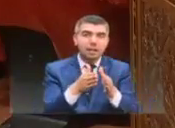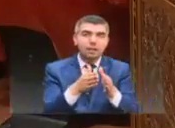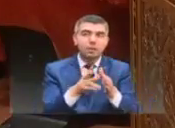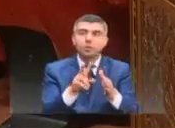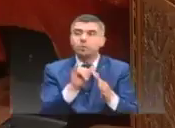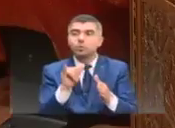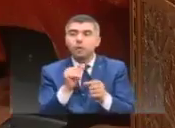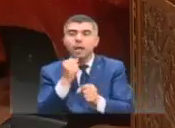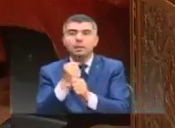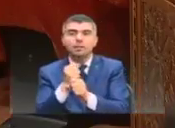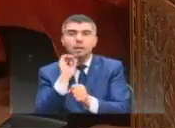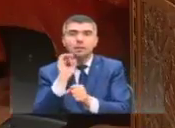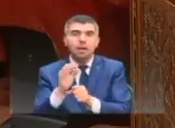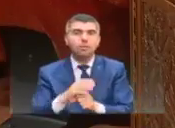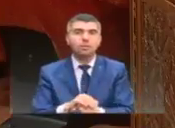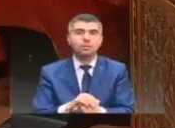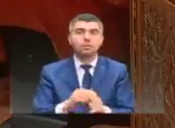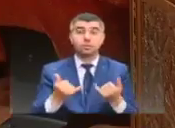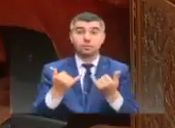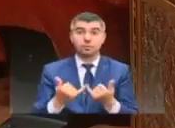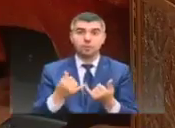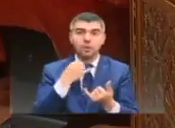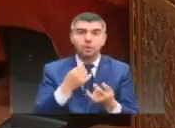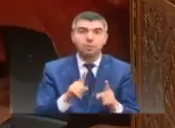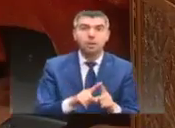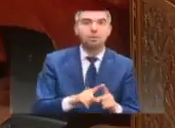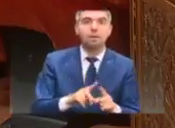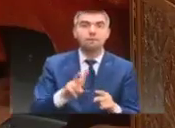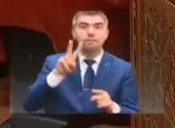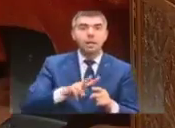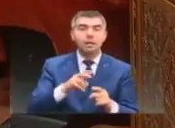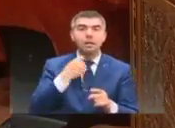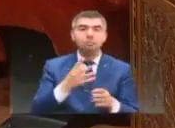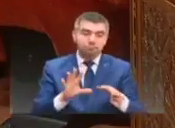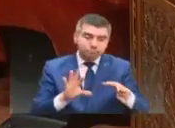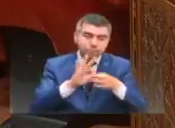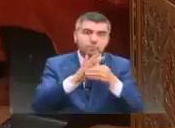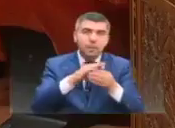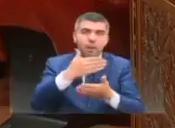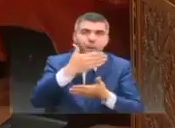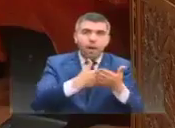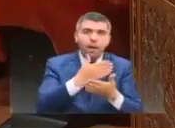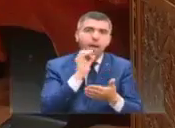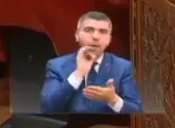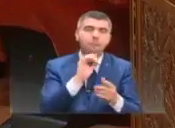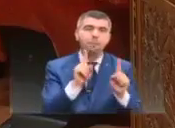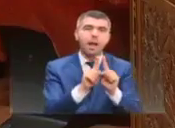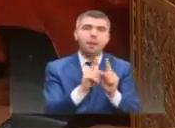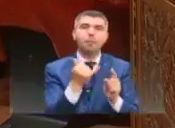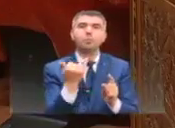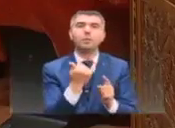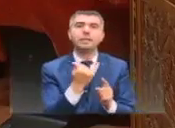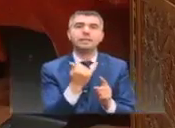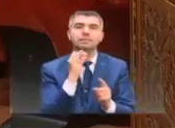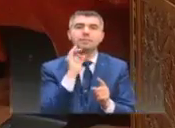غنعملو به. الآن انتقلنا بمنطق آخر هو منطق التعاقد، يعني من جي نبني شي سد سلي يكون عنده هدف أو